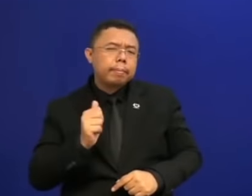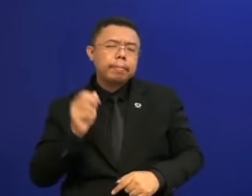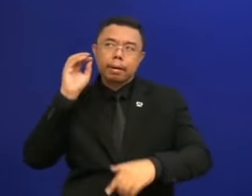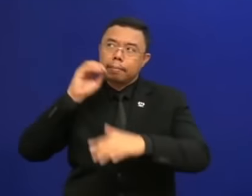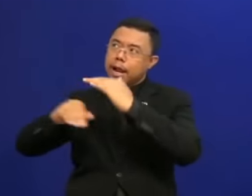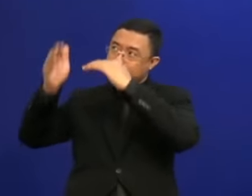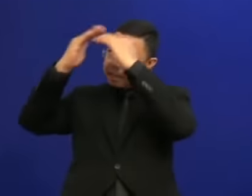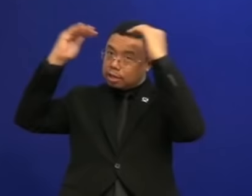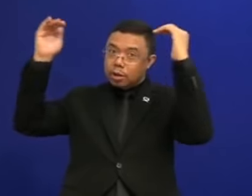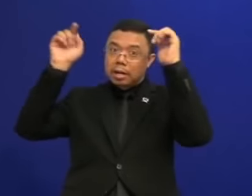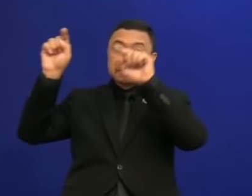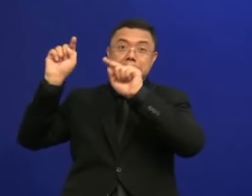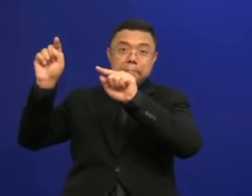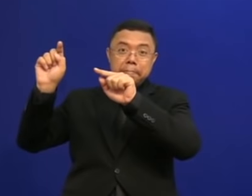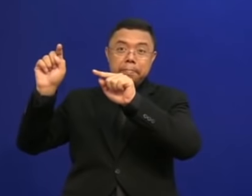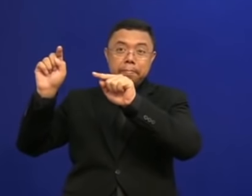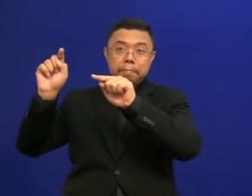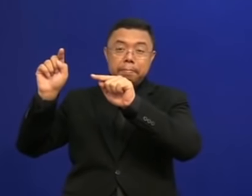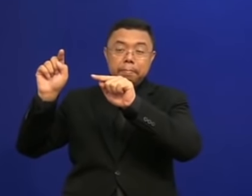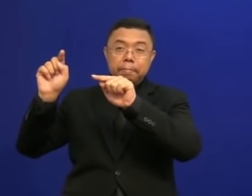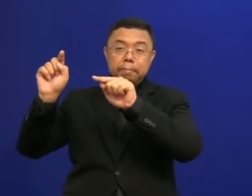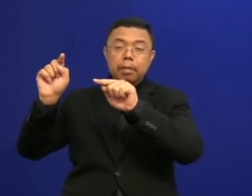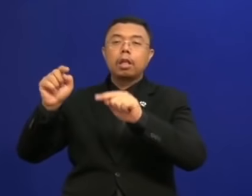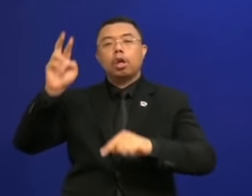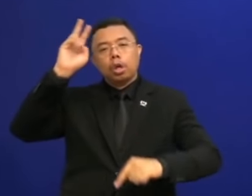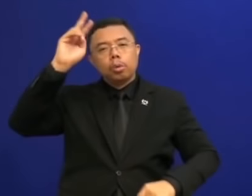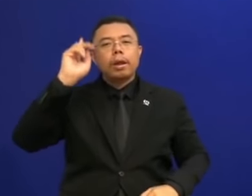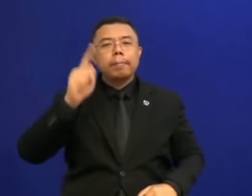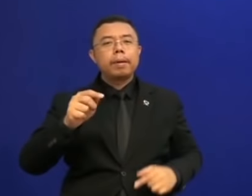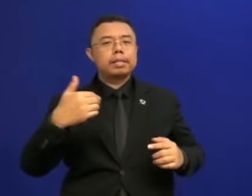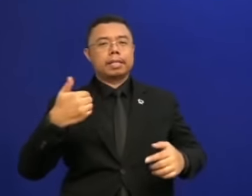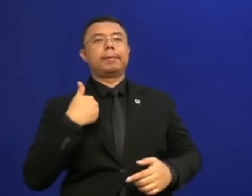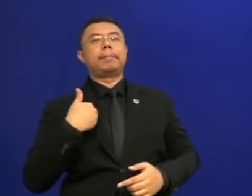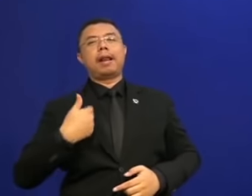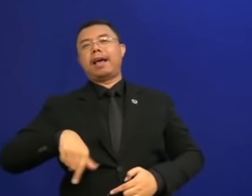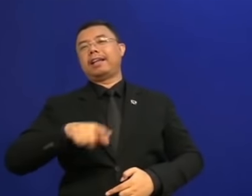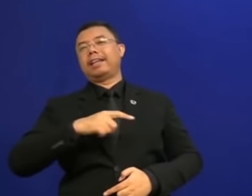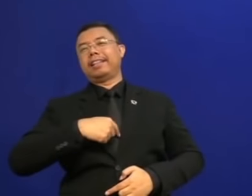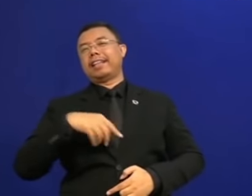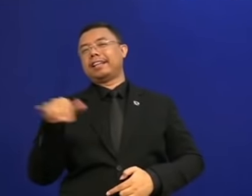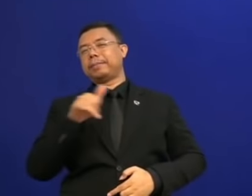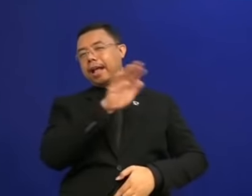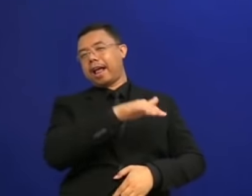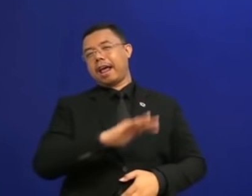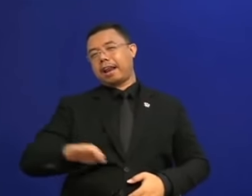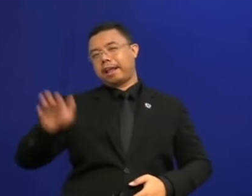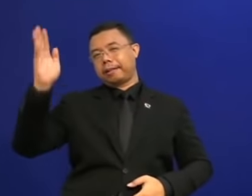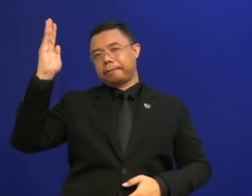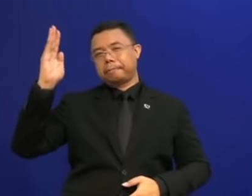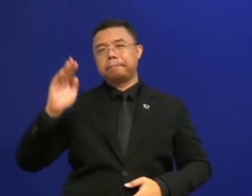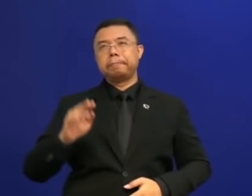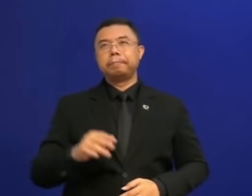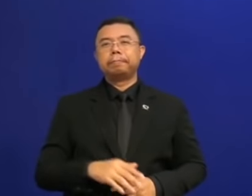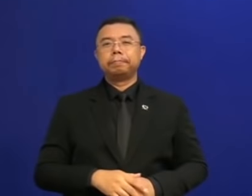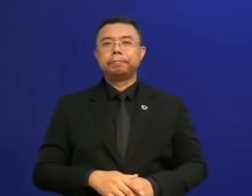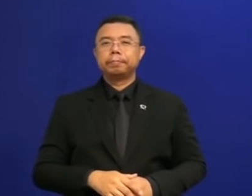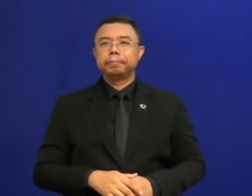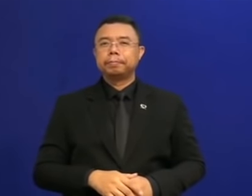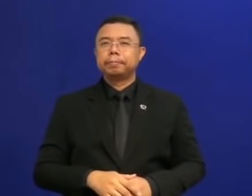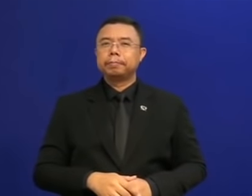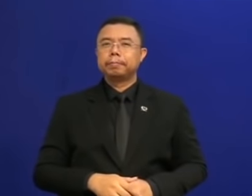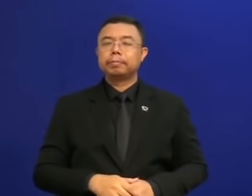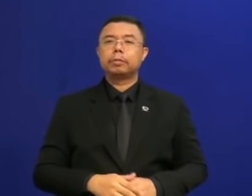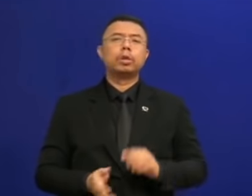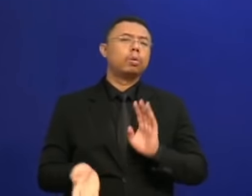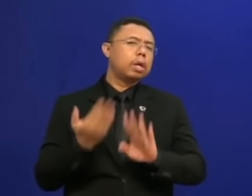penghuni kerajaan surga, Tuhan pasti membela kita sebagai anak-anak-Nya. Ya.